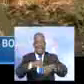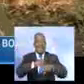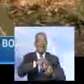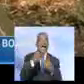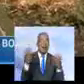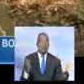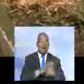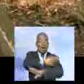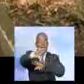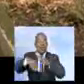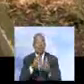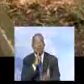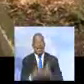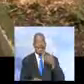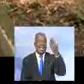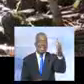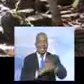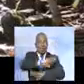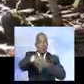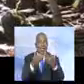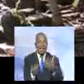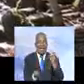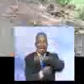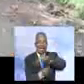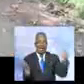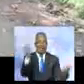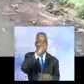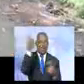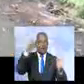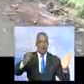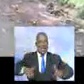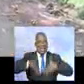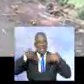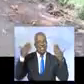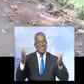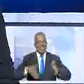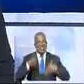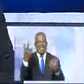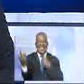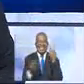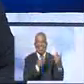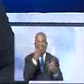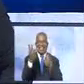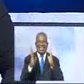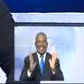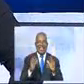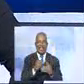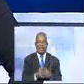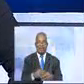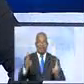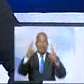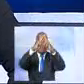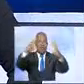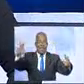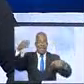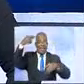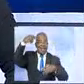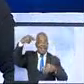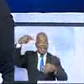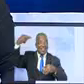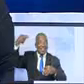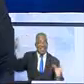espace récréatif, tout sera remis à neuf pour le bonheur des visiteurs. Village de rêve, un